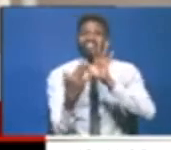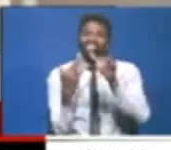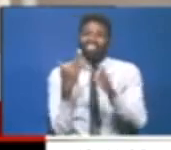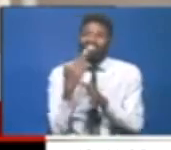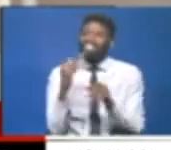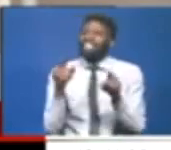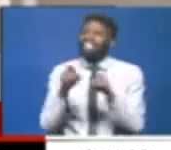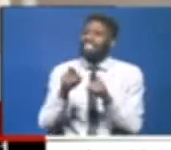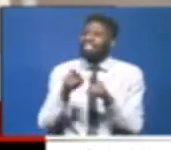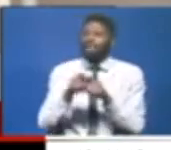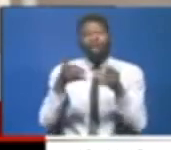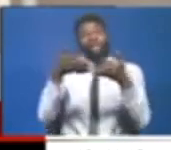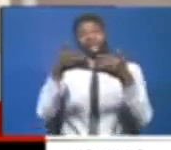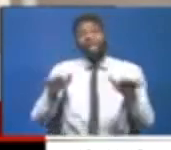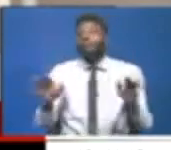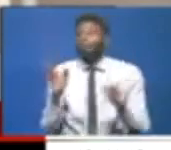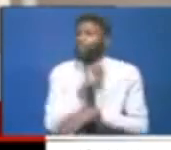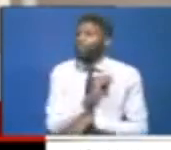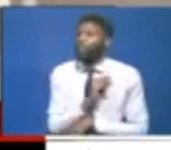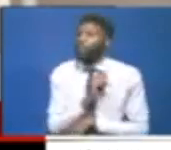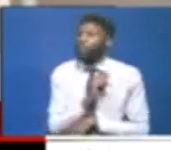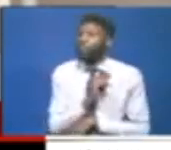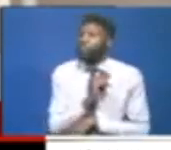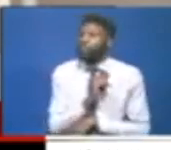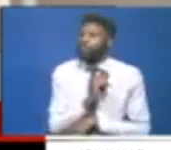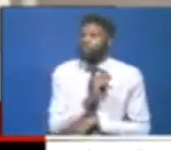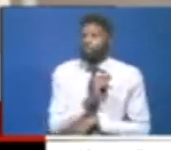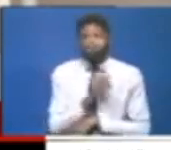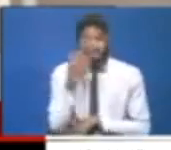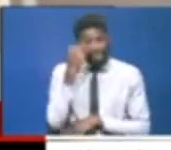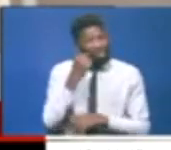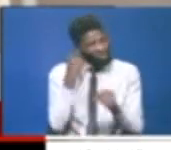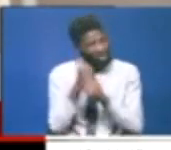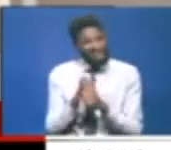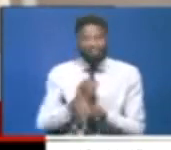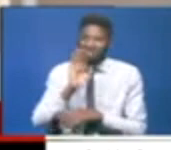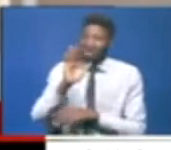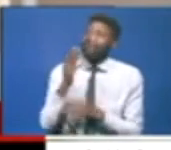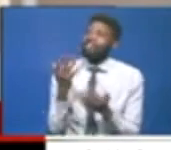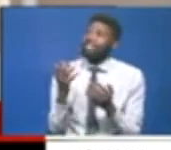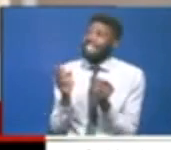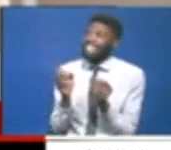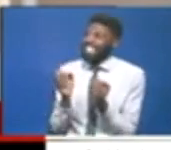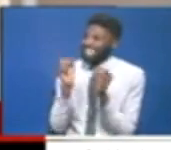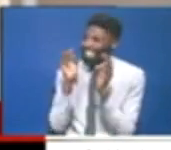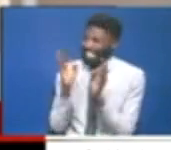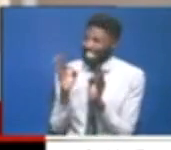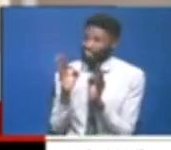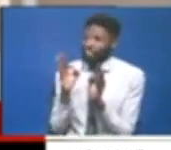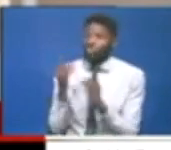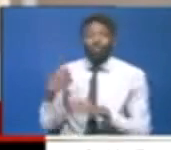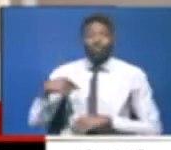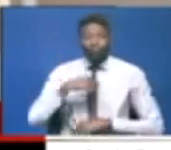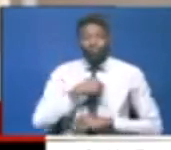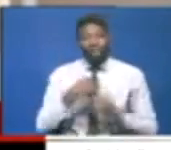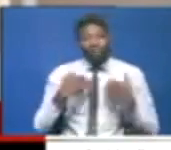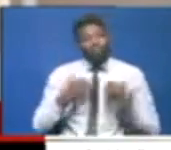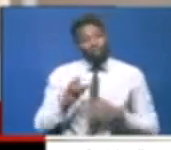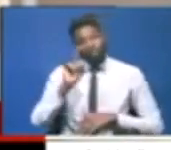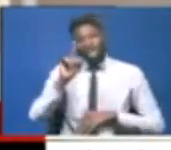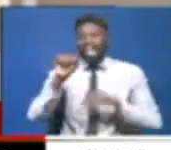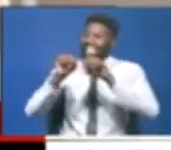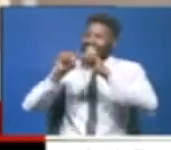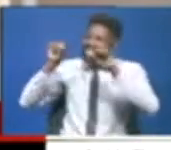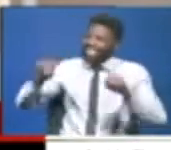zimekwisha potea. Kwa hivyo ikiwa na kazi hiyo. Kutokana na kazi ambayo wanafanya. Kwa hivyo ikiwa tutakuwa na system moja peke yake ambayo